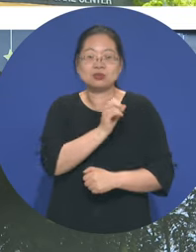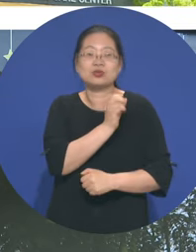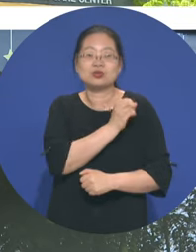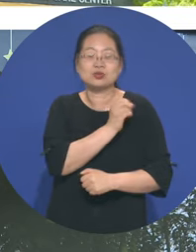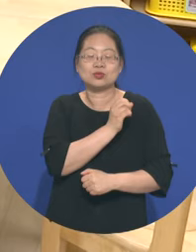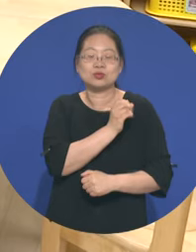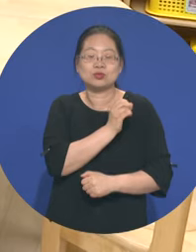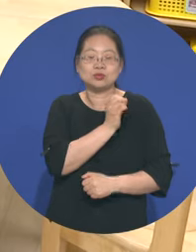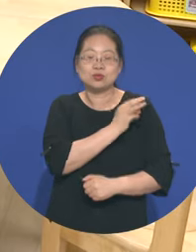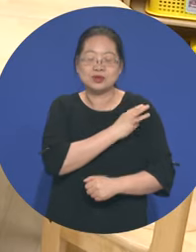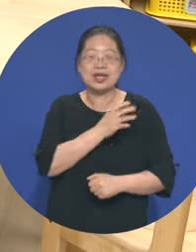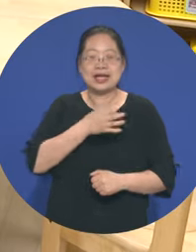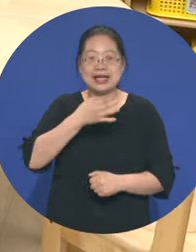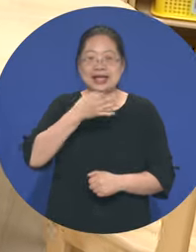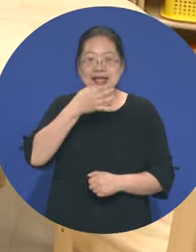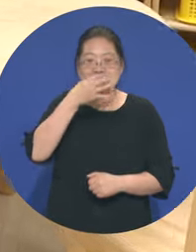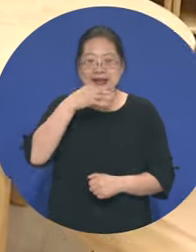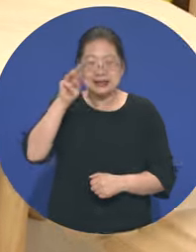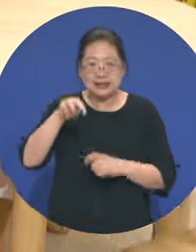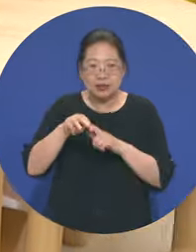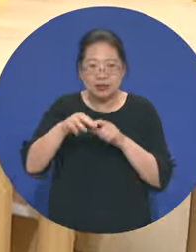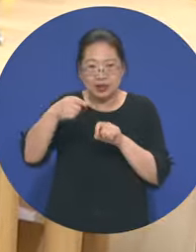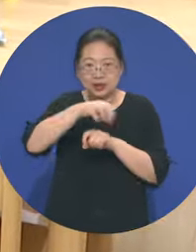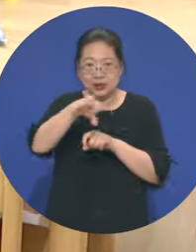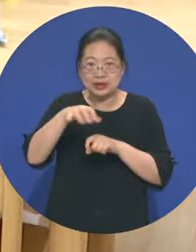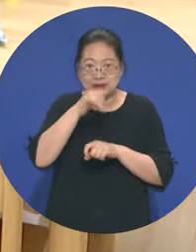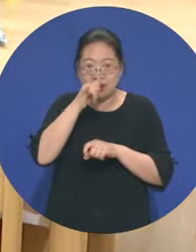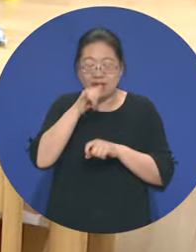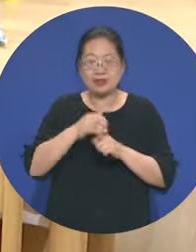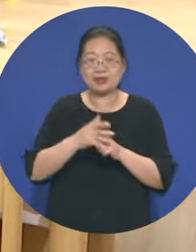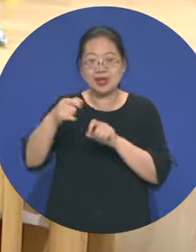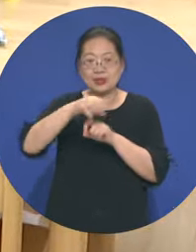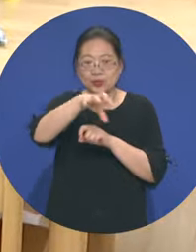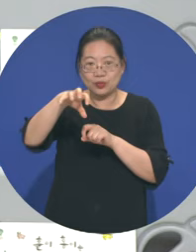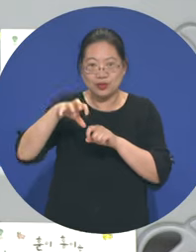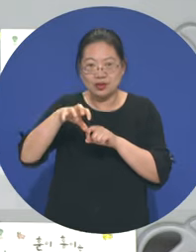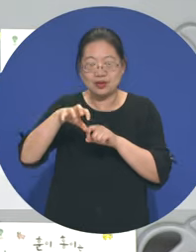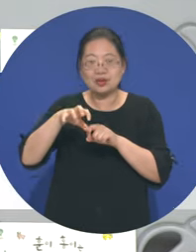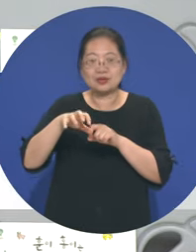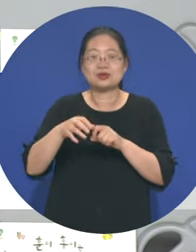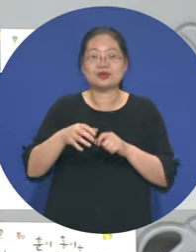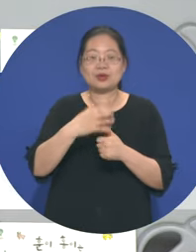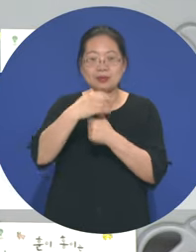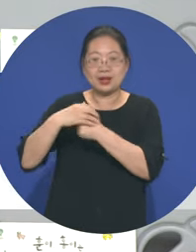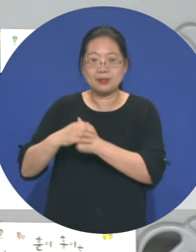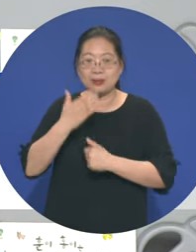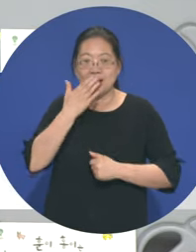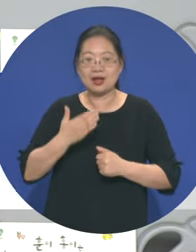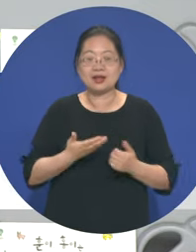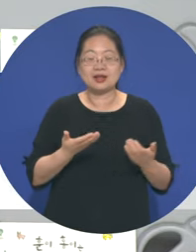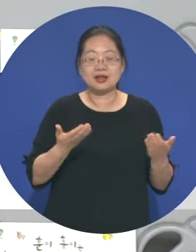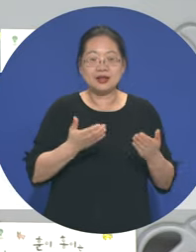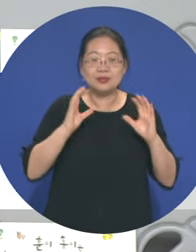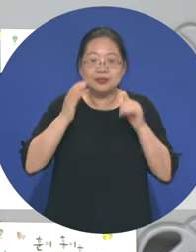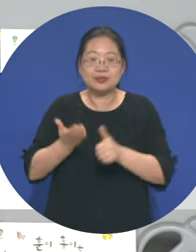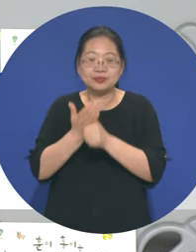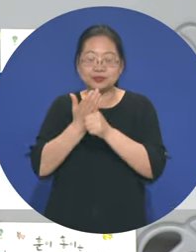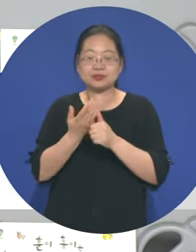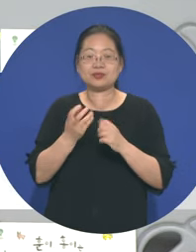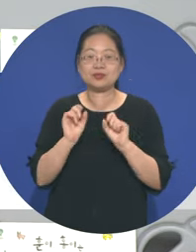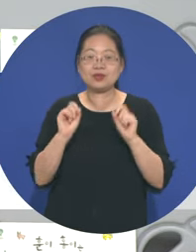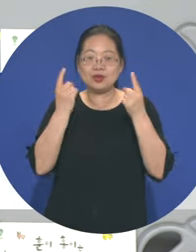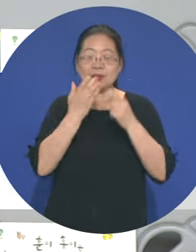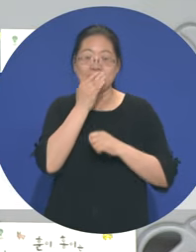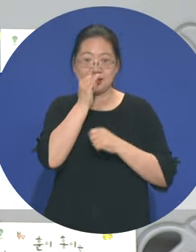해당 지역뿐만 아니라 경기 도민이라면 인근 시군에서도 이용할 수 있습니다 일과 유가를 병행할 수 있게 이렇게 사업을